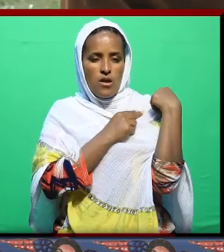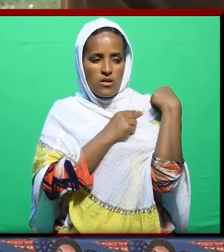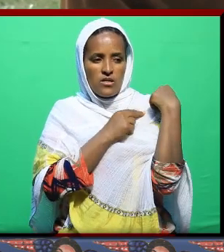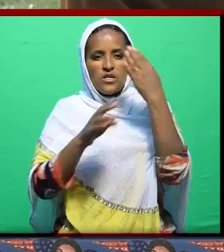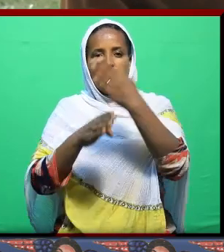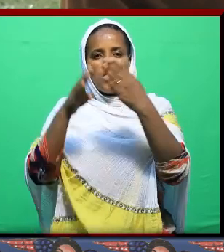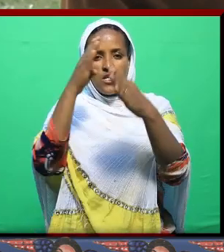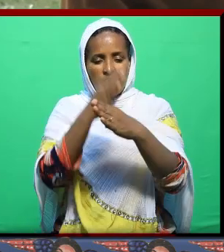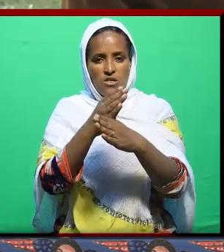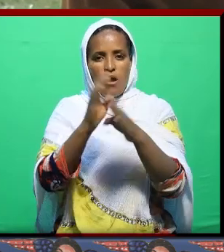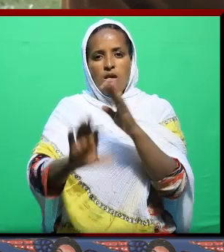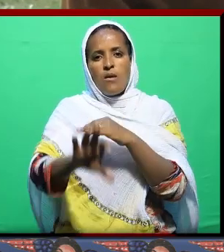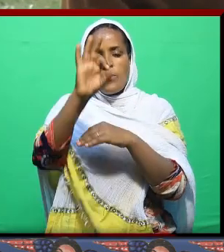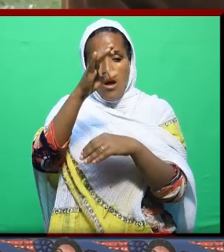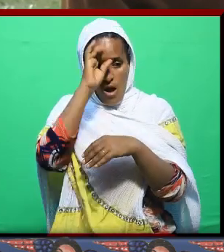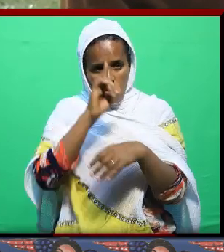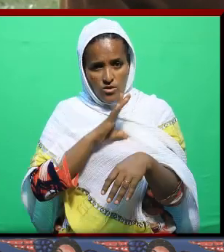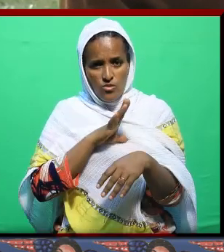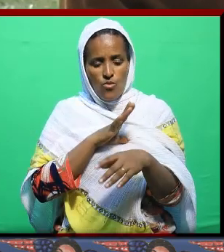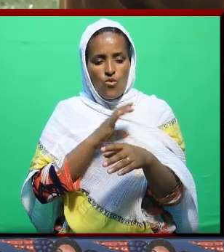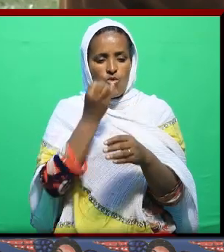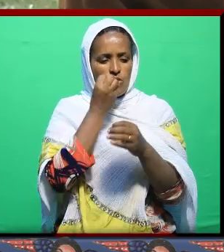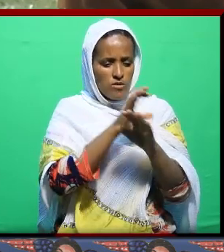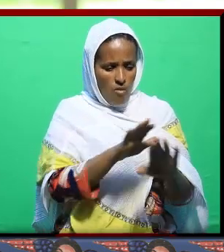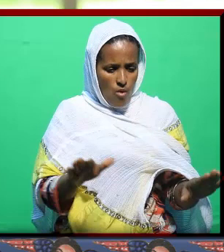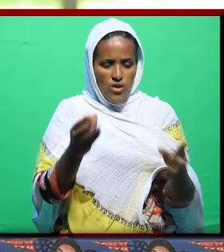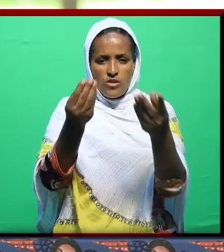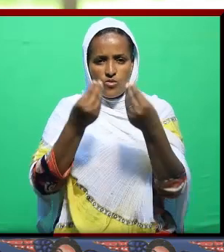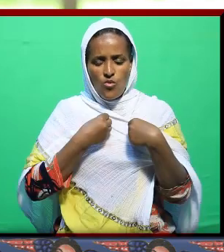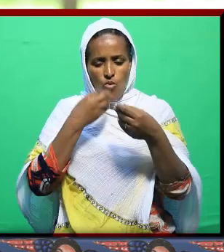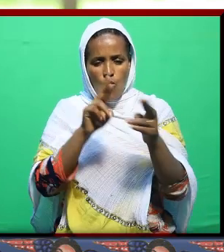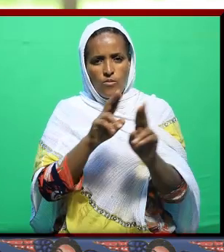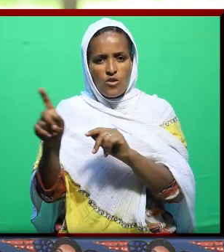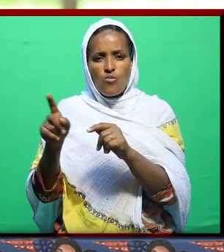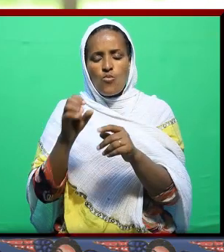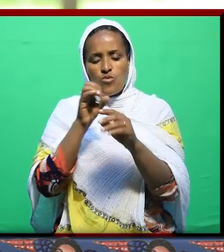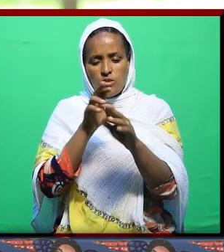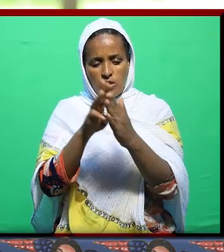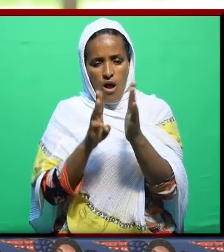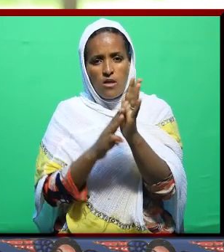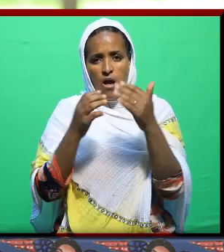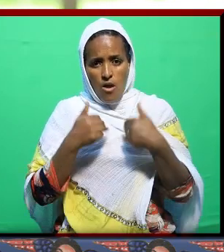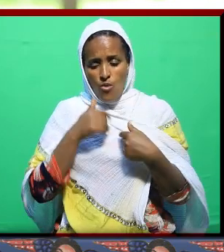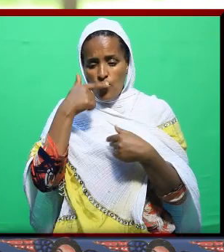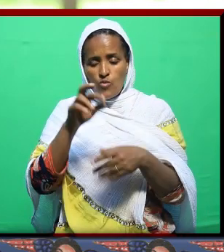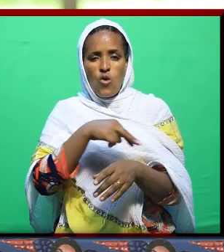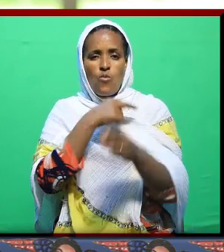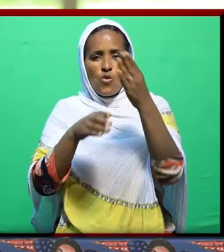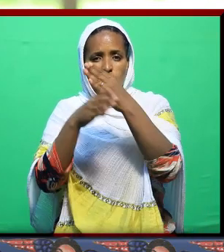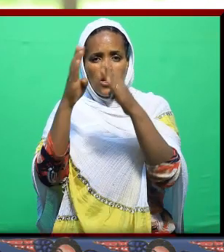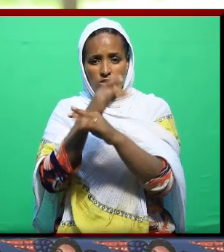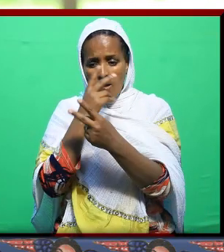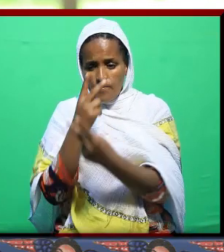በማዕረግ ደረጃ የሚገኝ ነው አንድ ሰው ጽማዌ ተሰጥቷል ወይም ደግሞ ጽማዌ ያለው ማለት ምን ይችላል